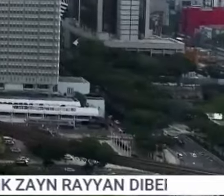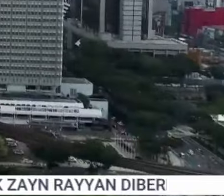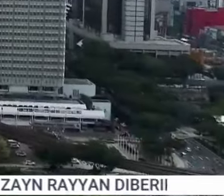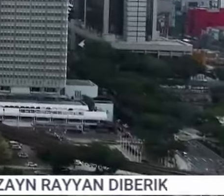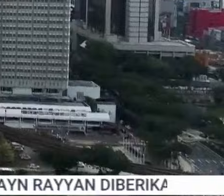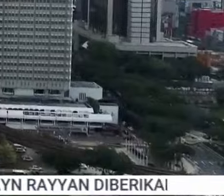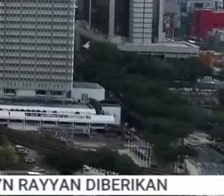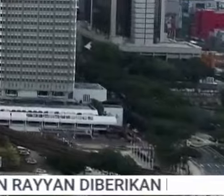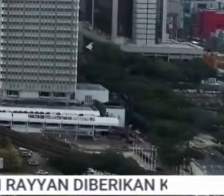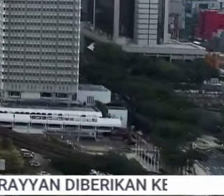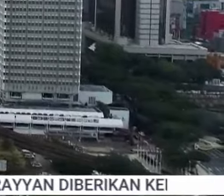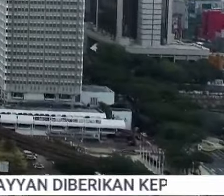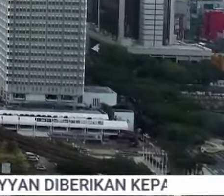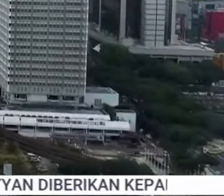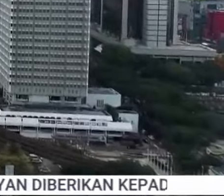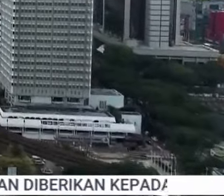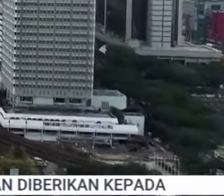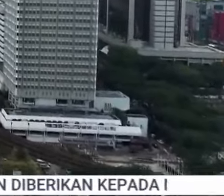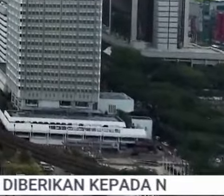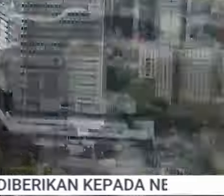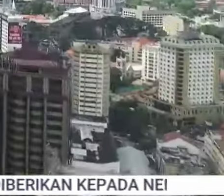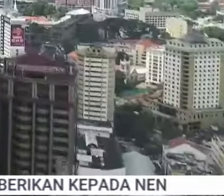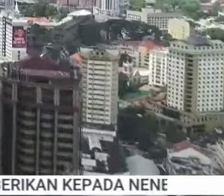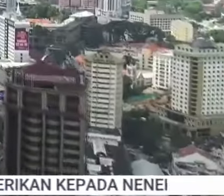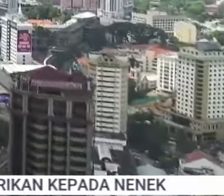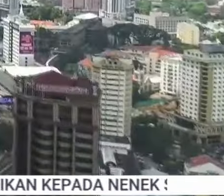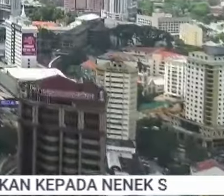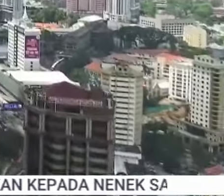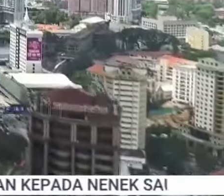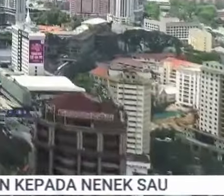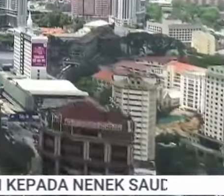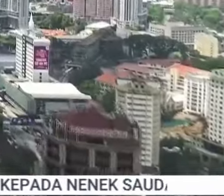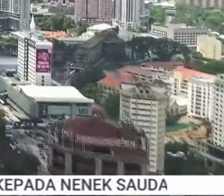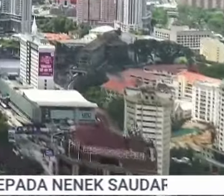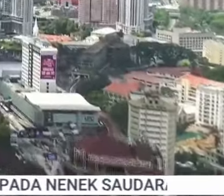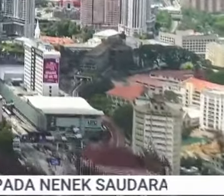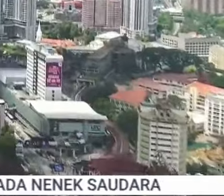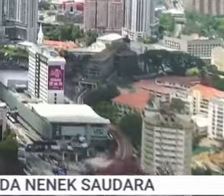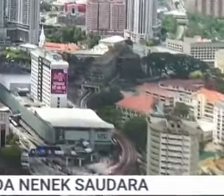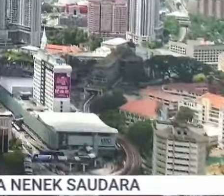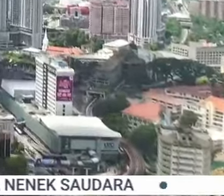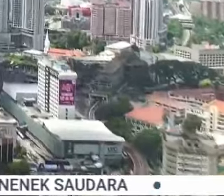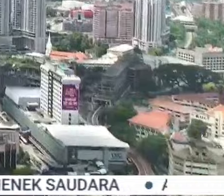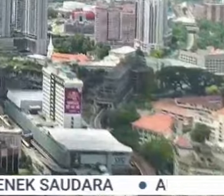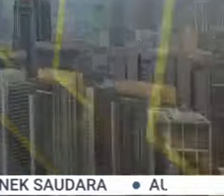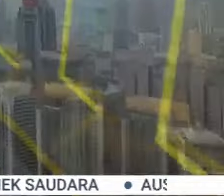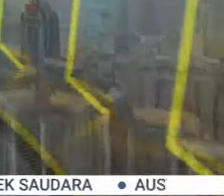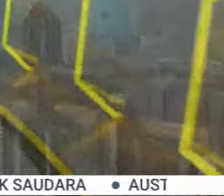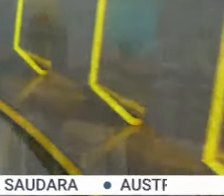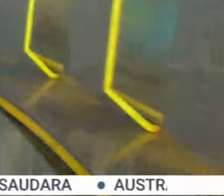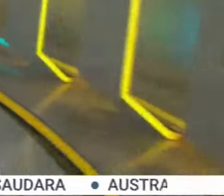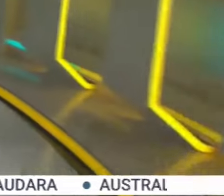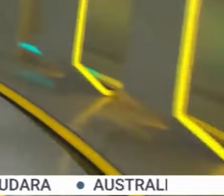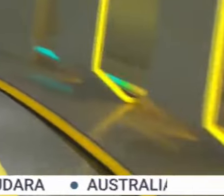Undang-undang pemindahan hak milik tanah awam kepada syarikat swasta akan diteliti semula.